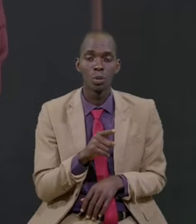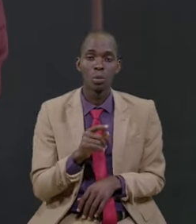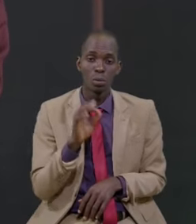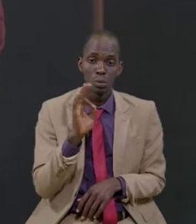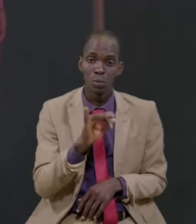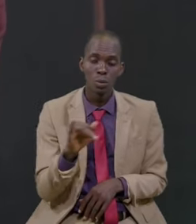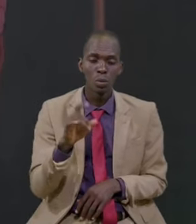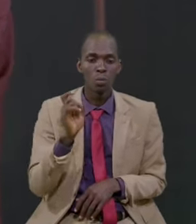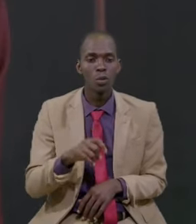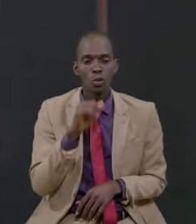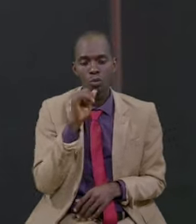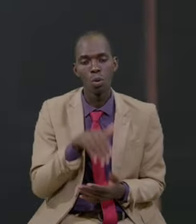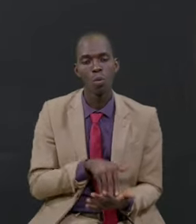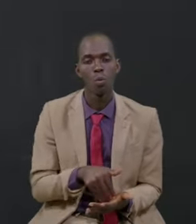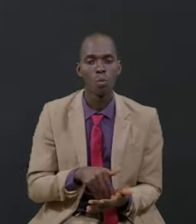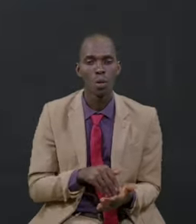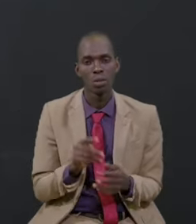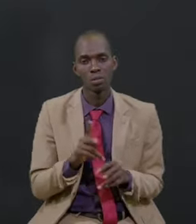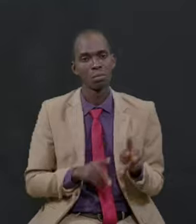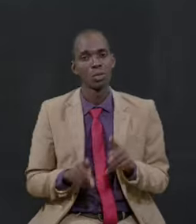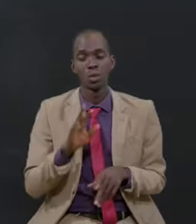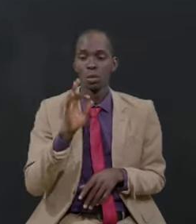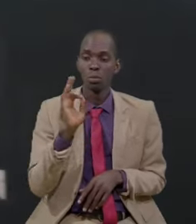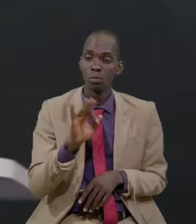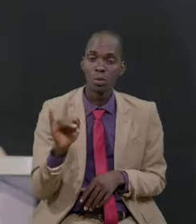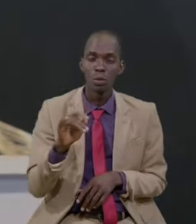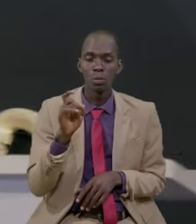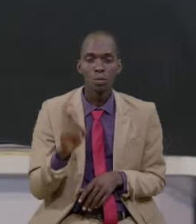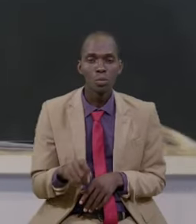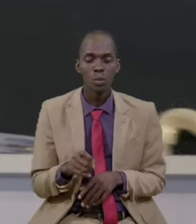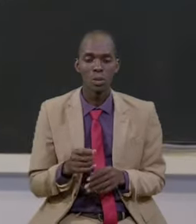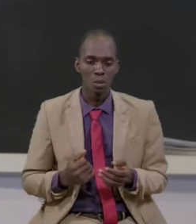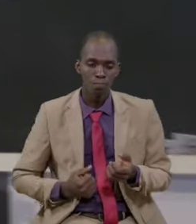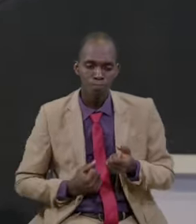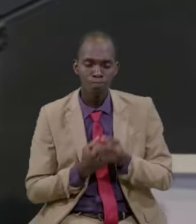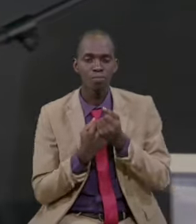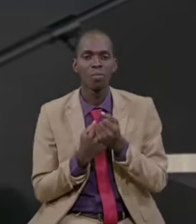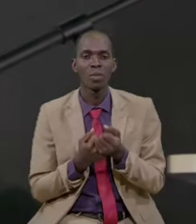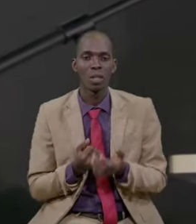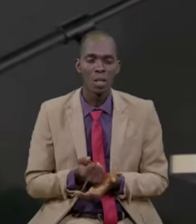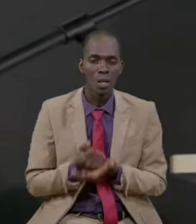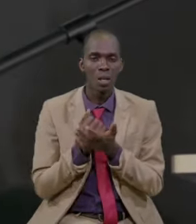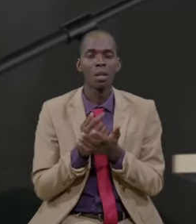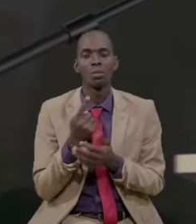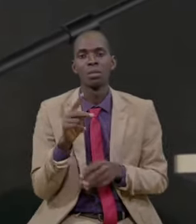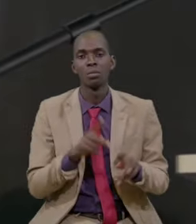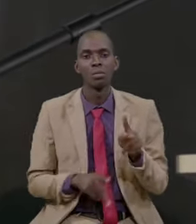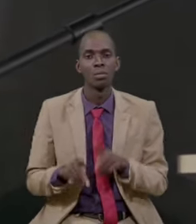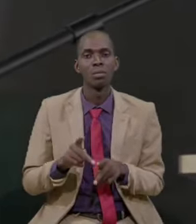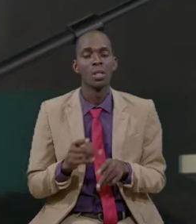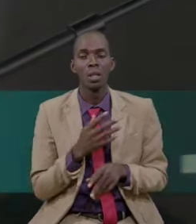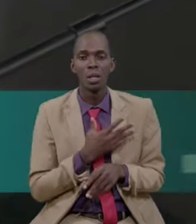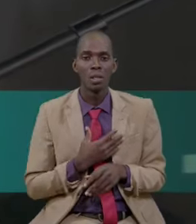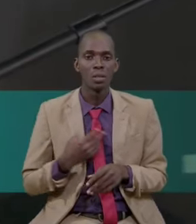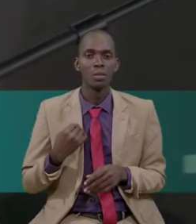les affaiblir. Ton ministère doit fortifier, les fortifier.